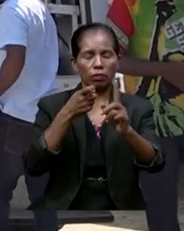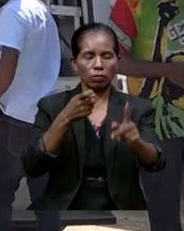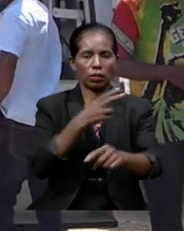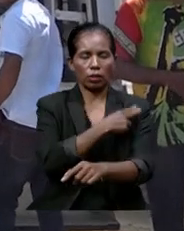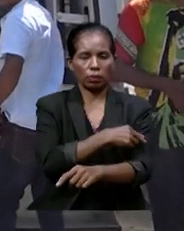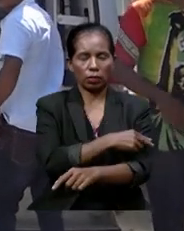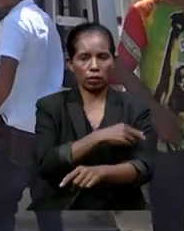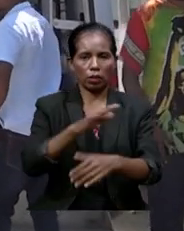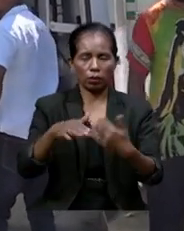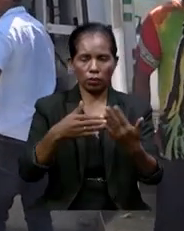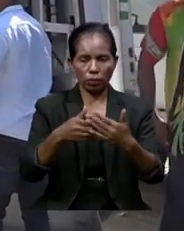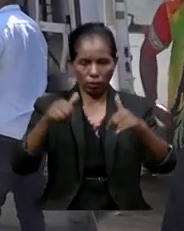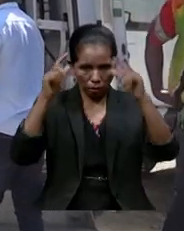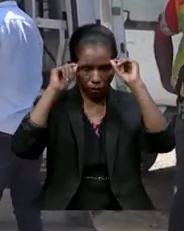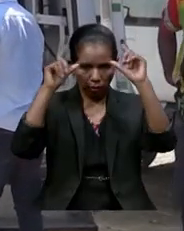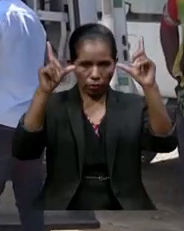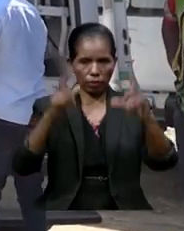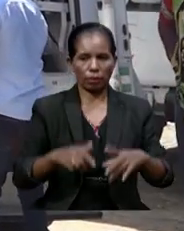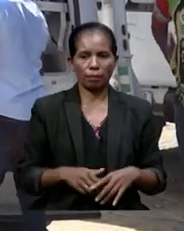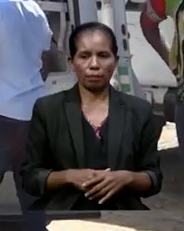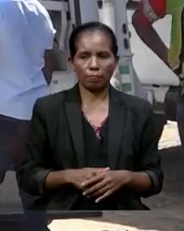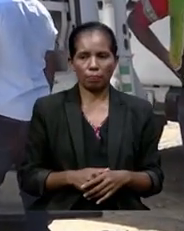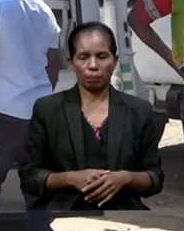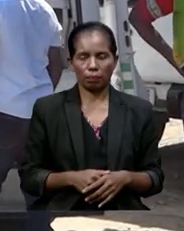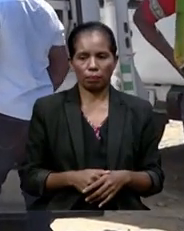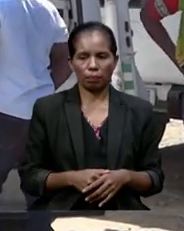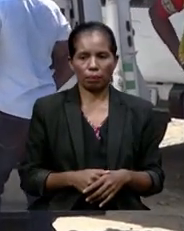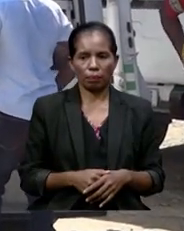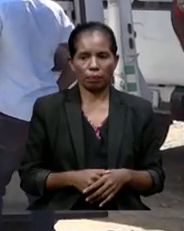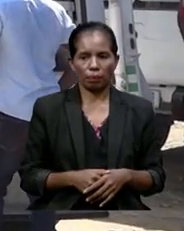saúde iha teritorio nasional. Efizenia Babu, Dilma Sujeti, GMN.